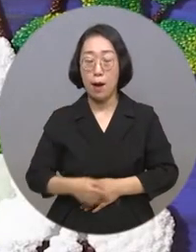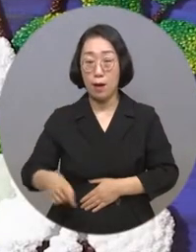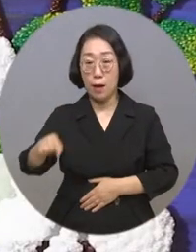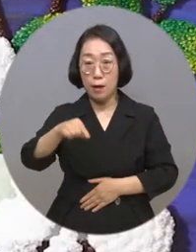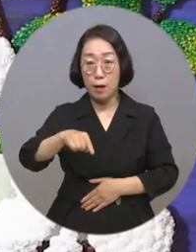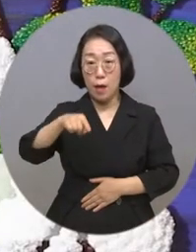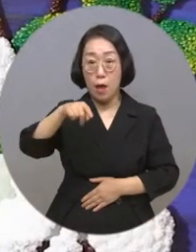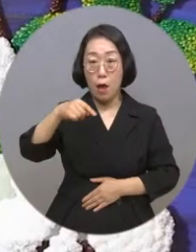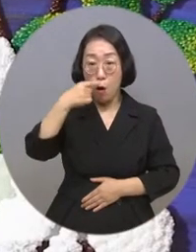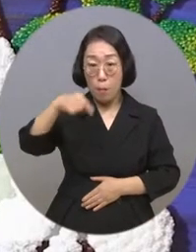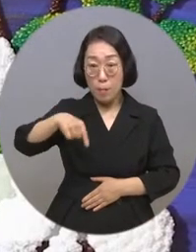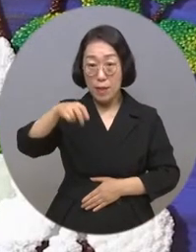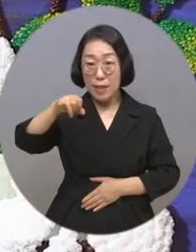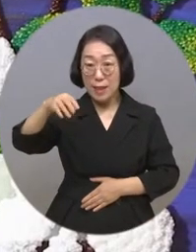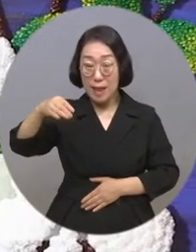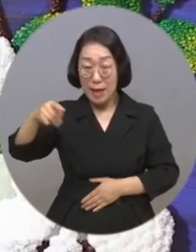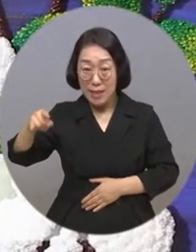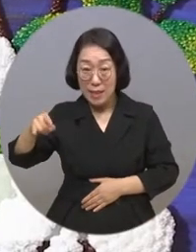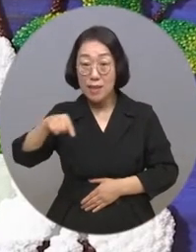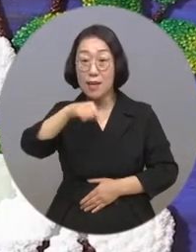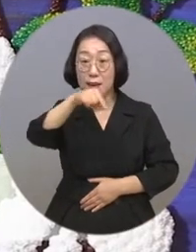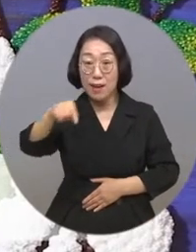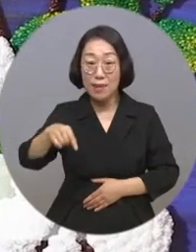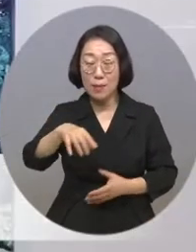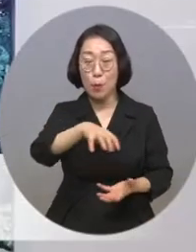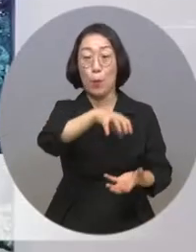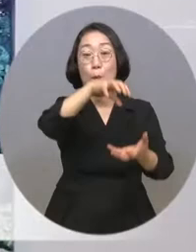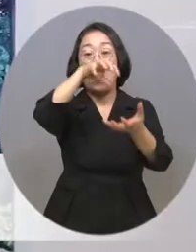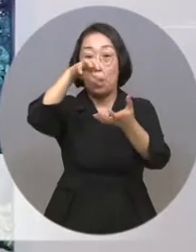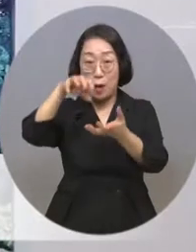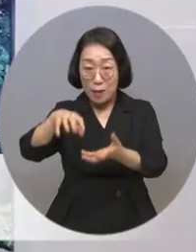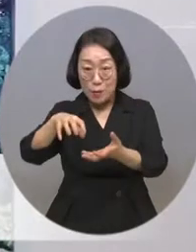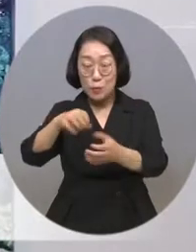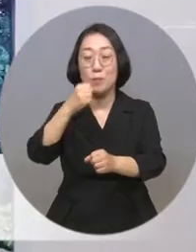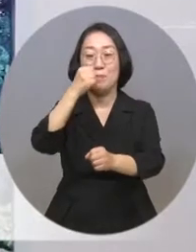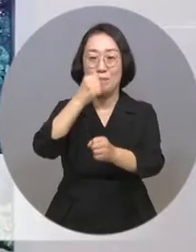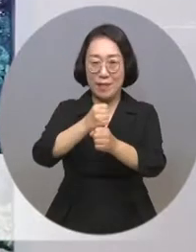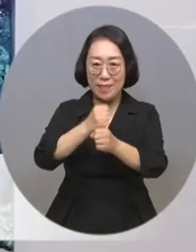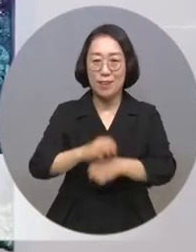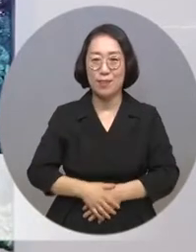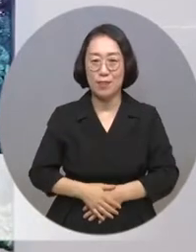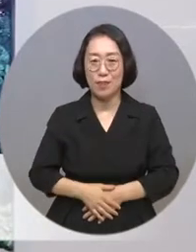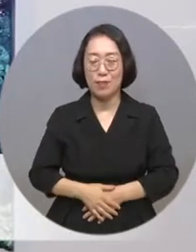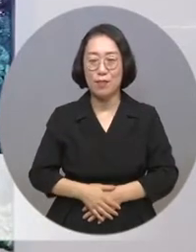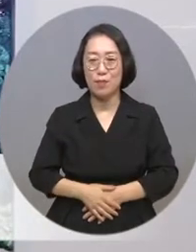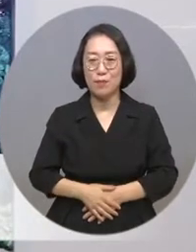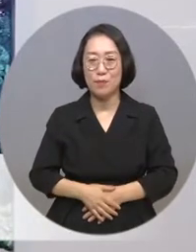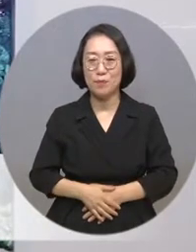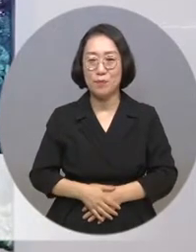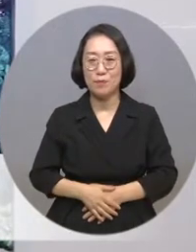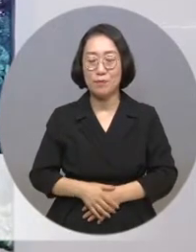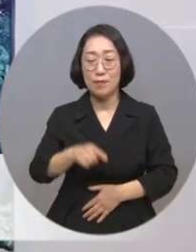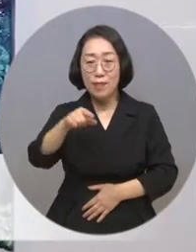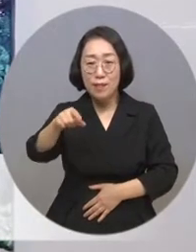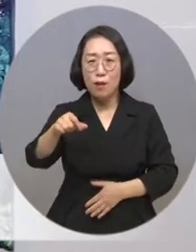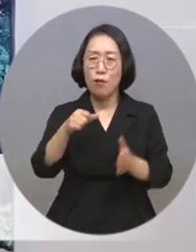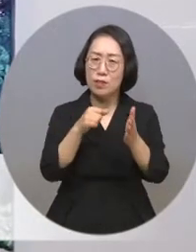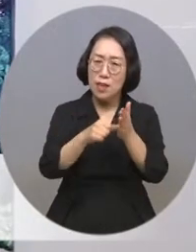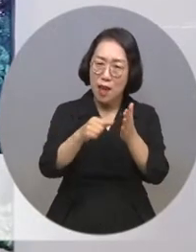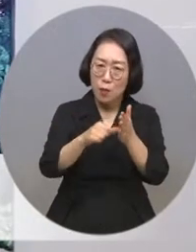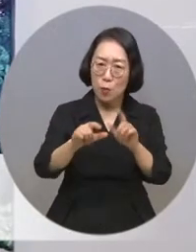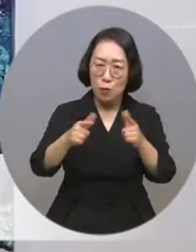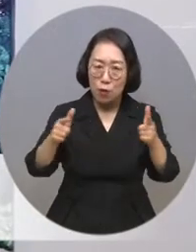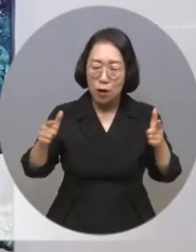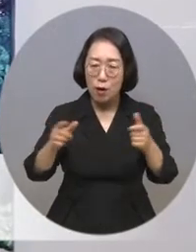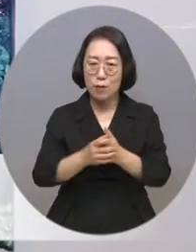이제 커피 클레이라는 재료를 새로 개발해 가지고 지금 하고 있는데 재료들로 인해서